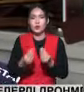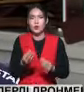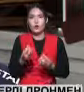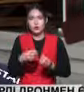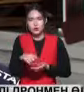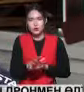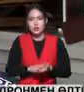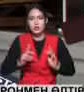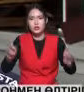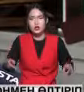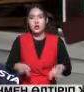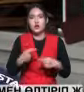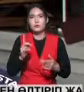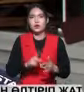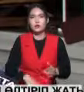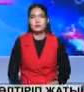кеңірек насихаттамақпыз.